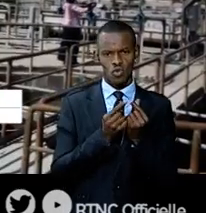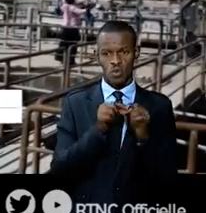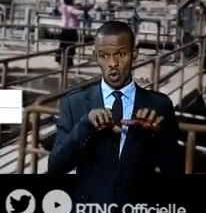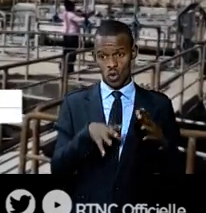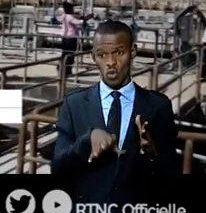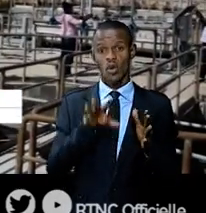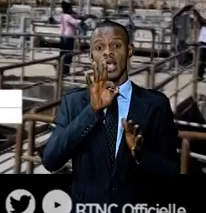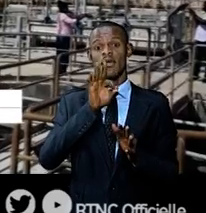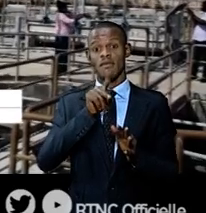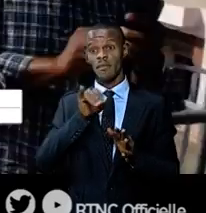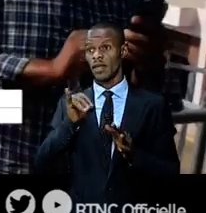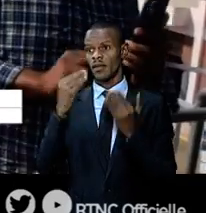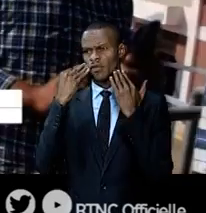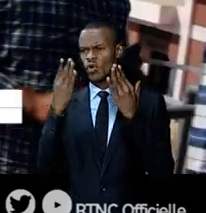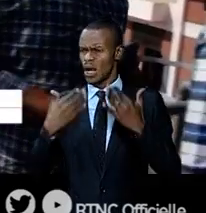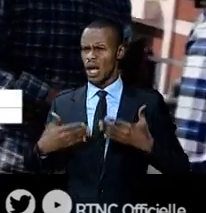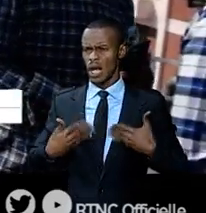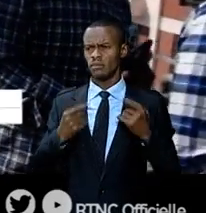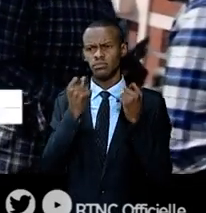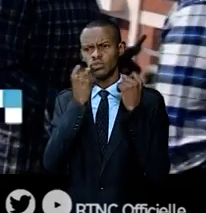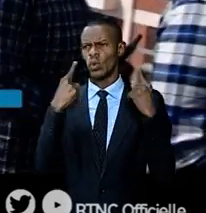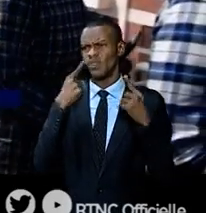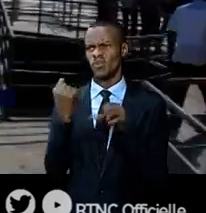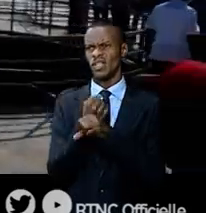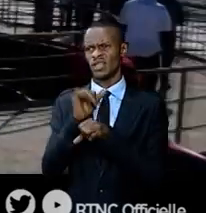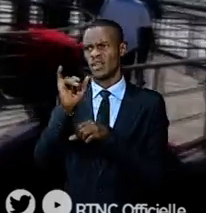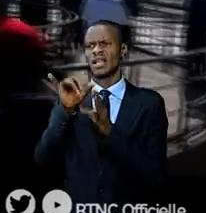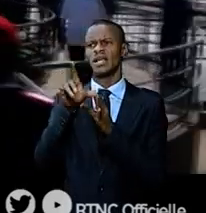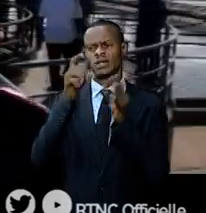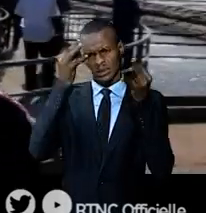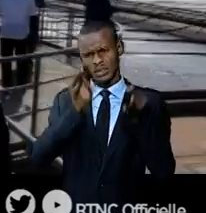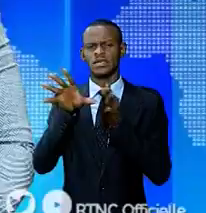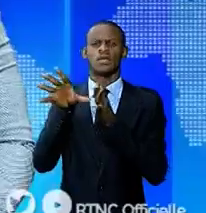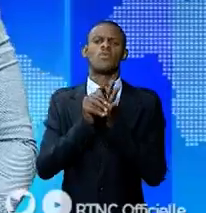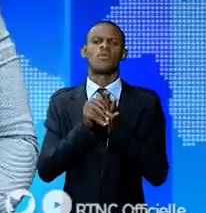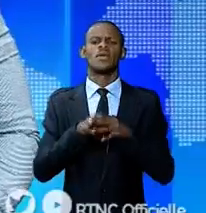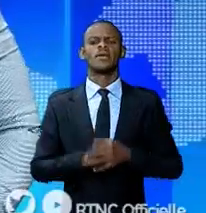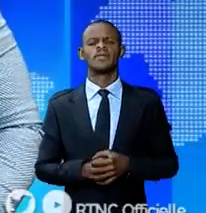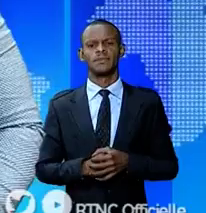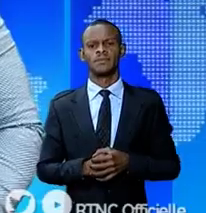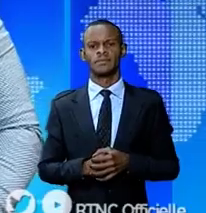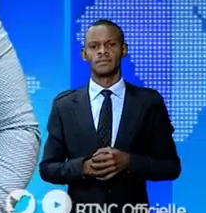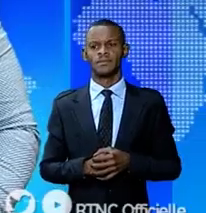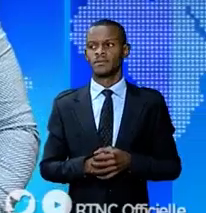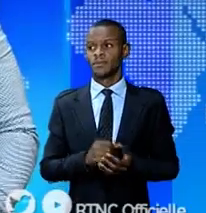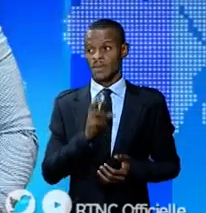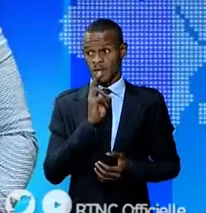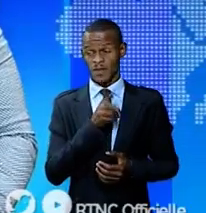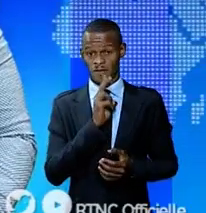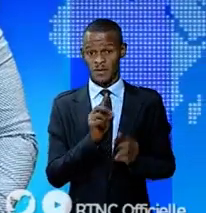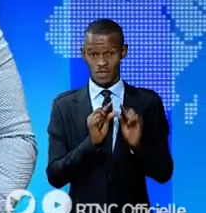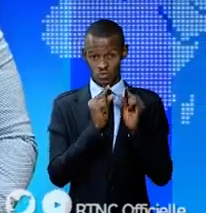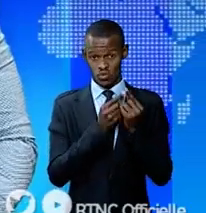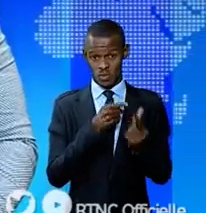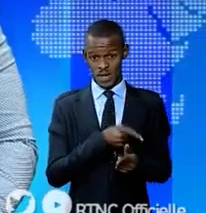le directeur général du Fonds de promotion de l'industrie, Patrice Kitebi Kibolmvo. Oui, cette délégation congolaise qui